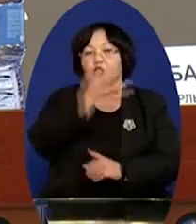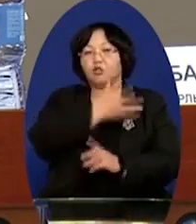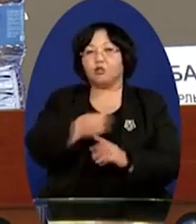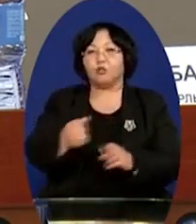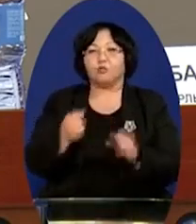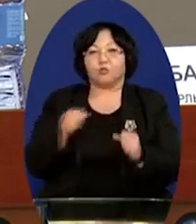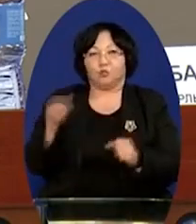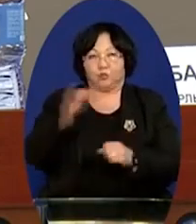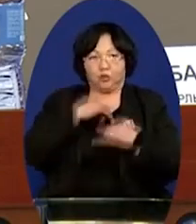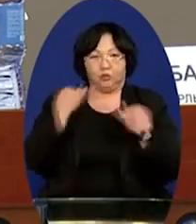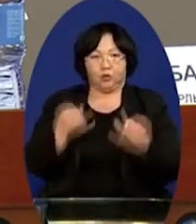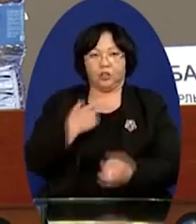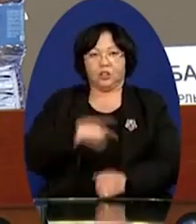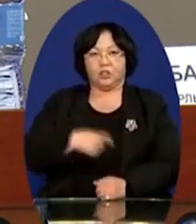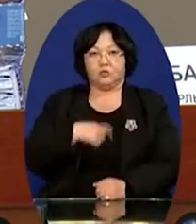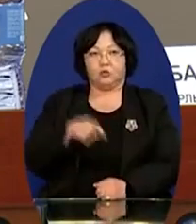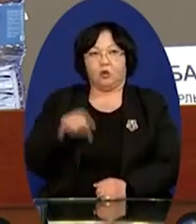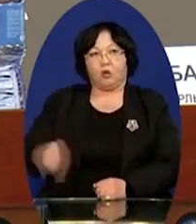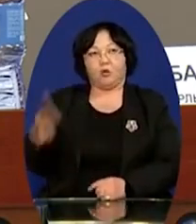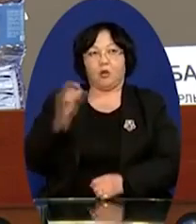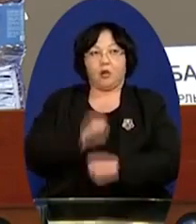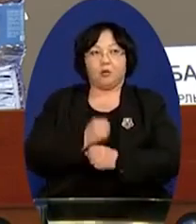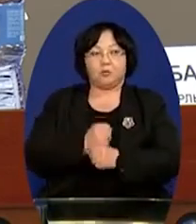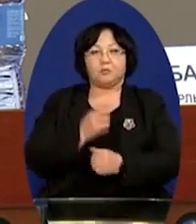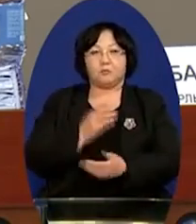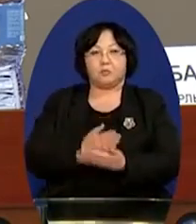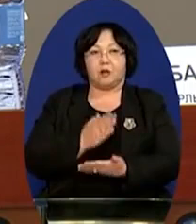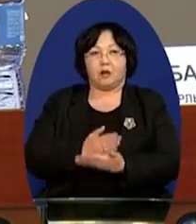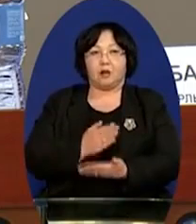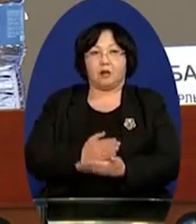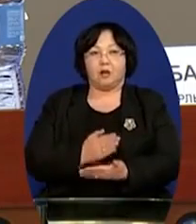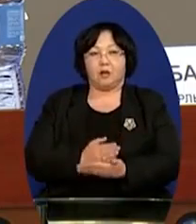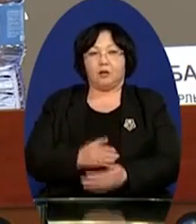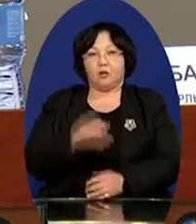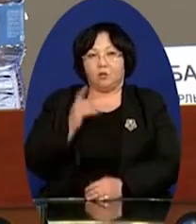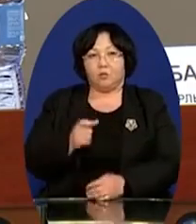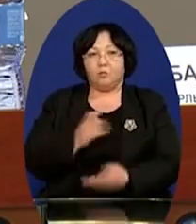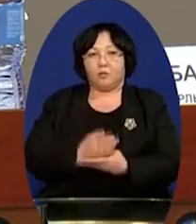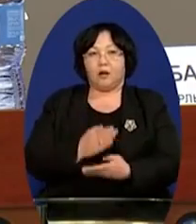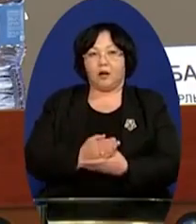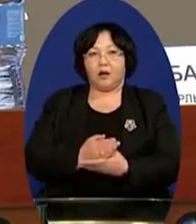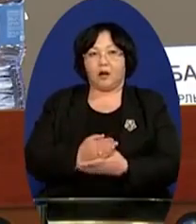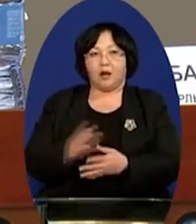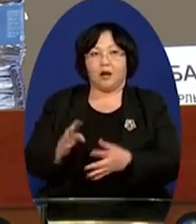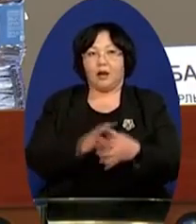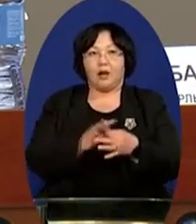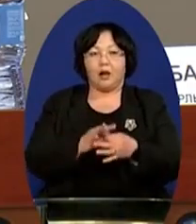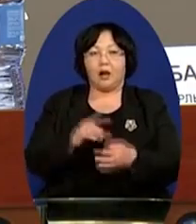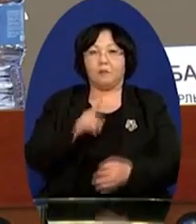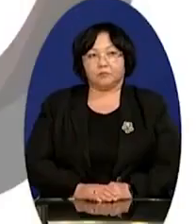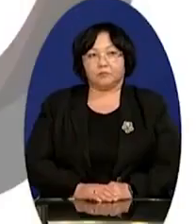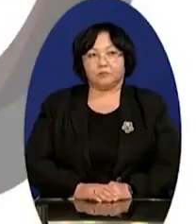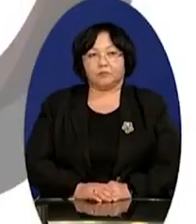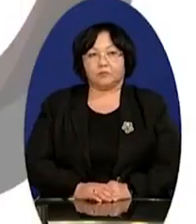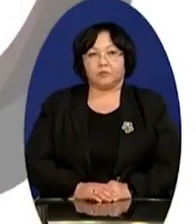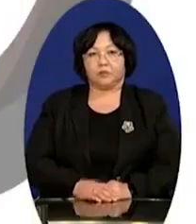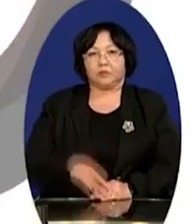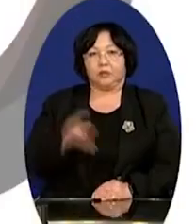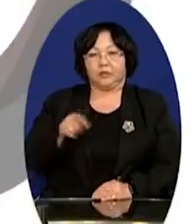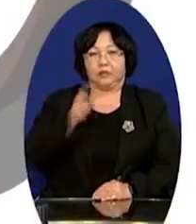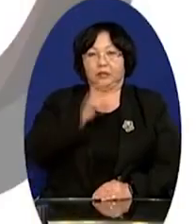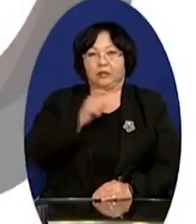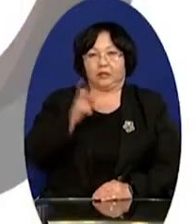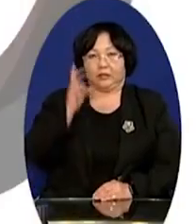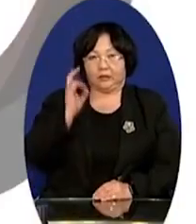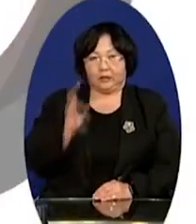хурлын гишүүнээр одоо ажиллаж байгаа хүн байгаа учраас хамаарлахгүй байдлыг эхлээд сонсъё. Чим транс